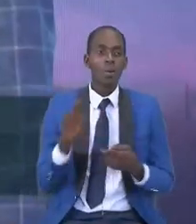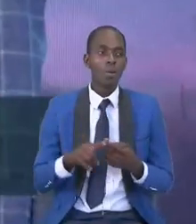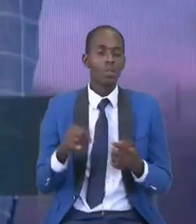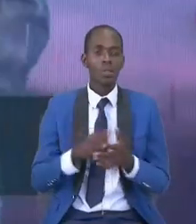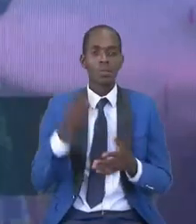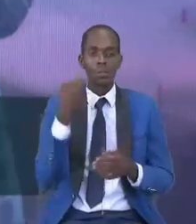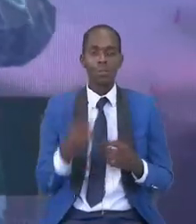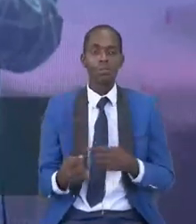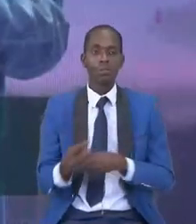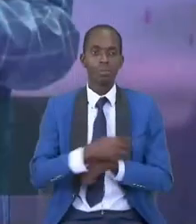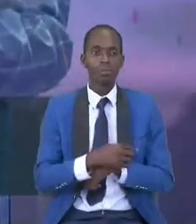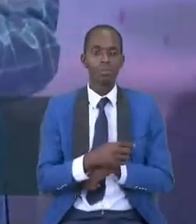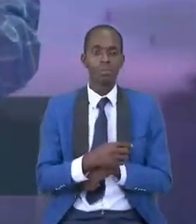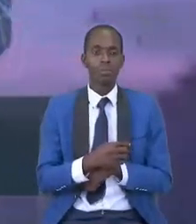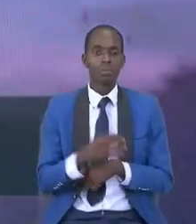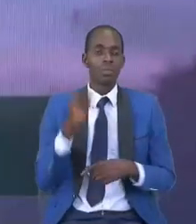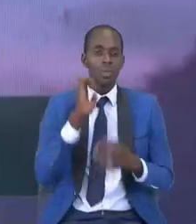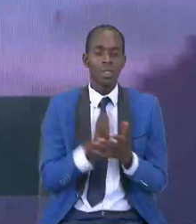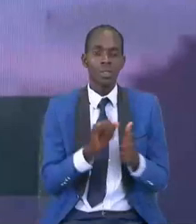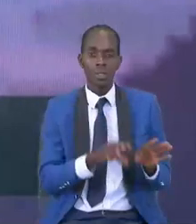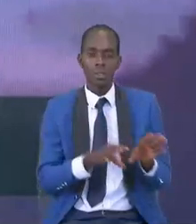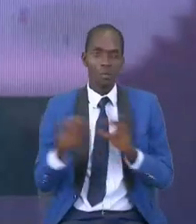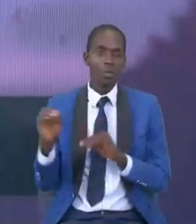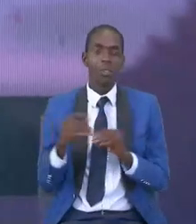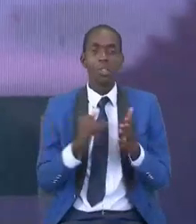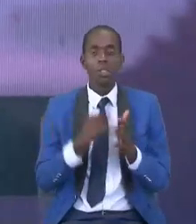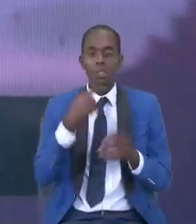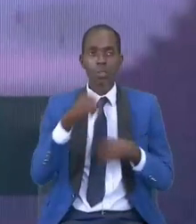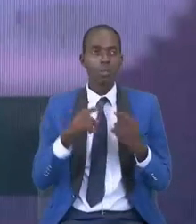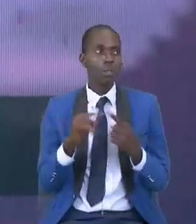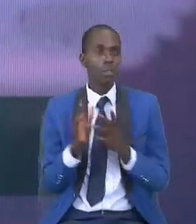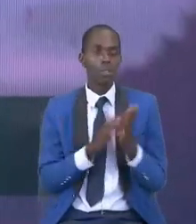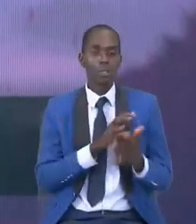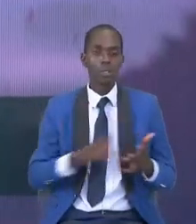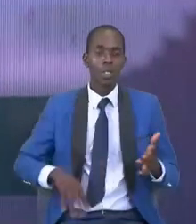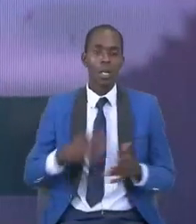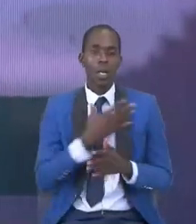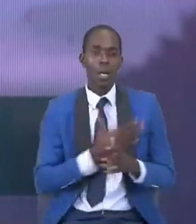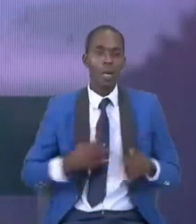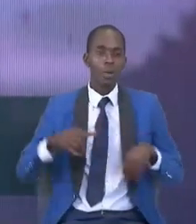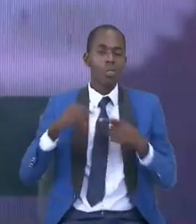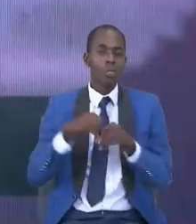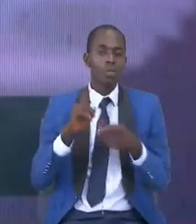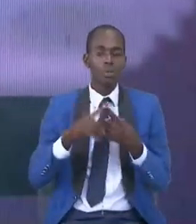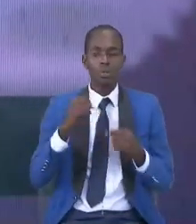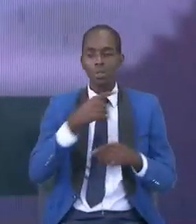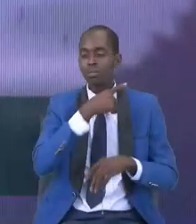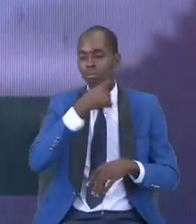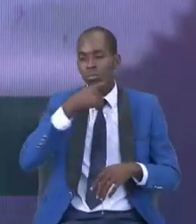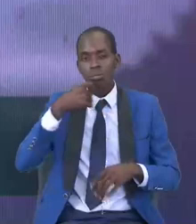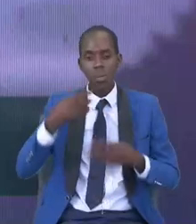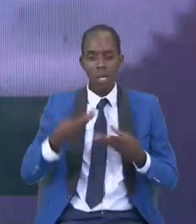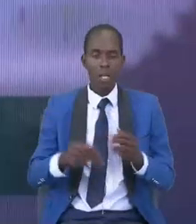42. Dès que le jour parut, il sortit, parlant de Jésus, il sortit et alla dans un